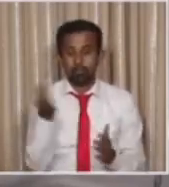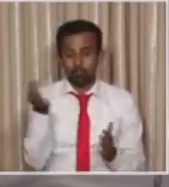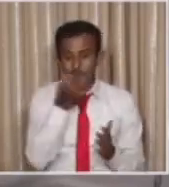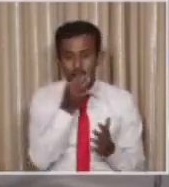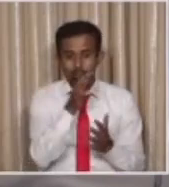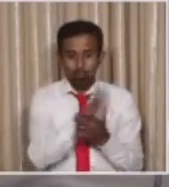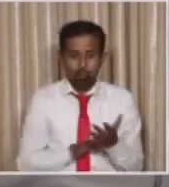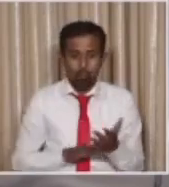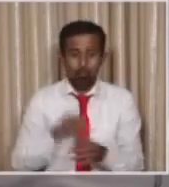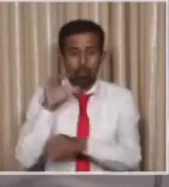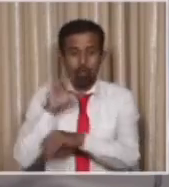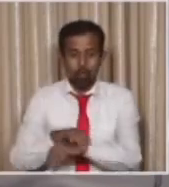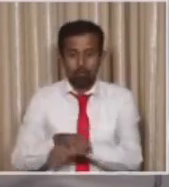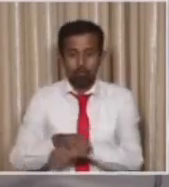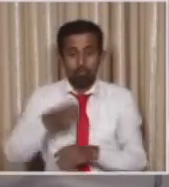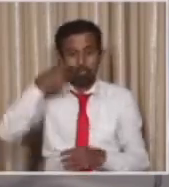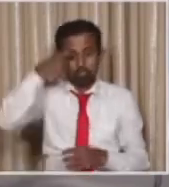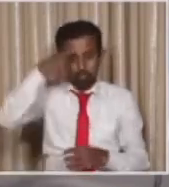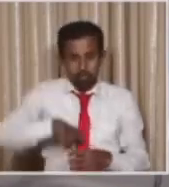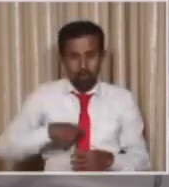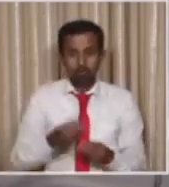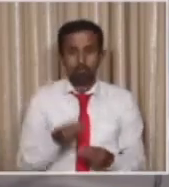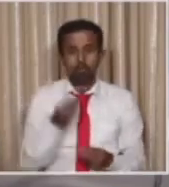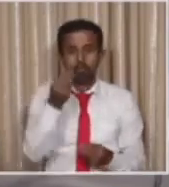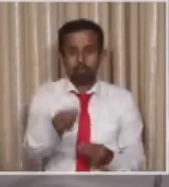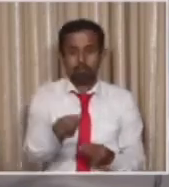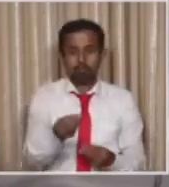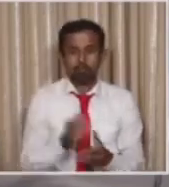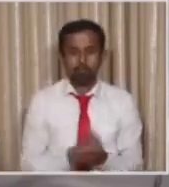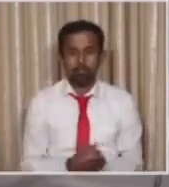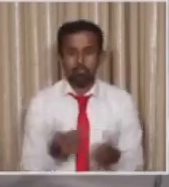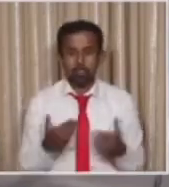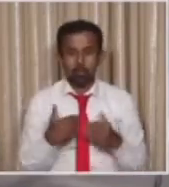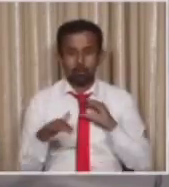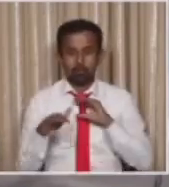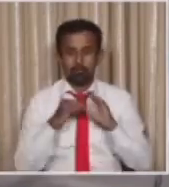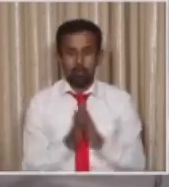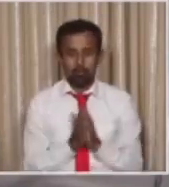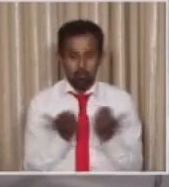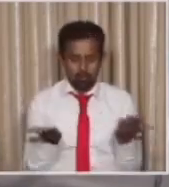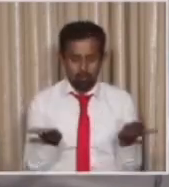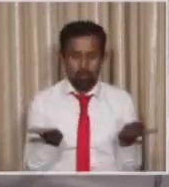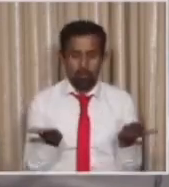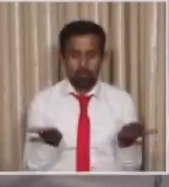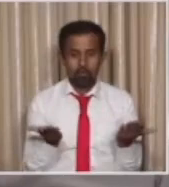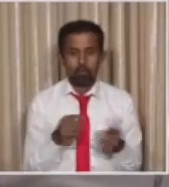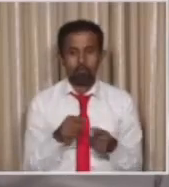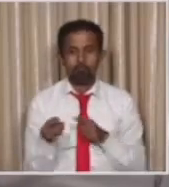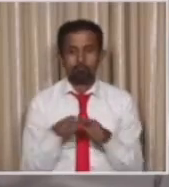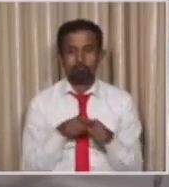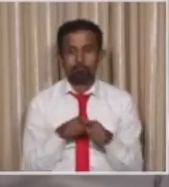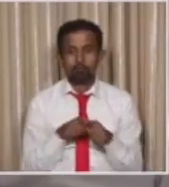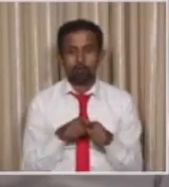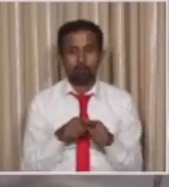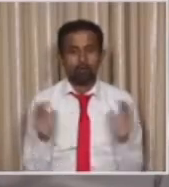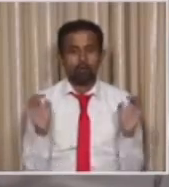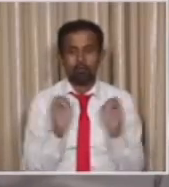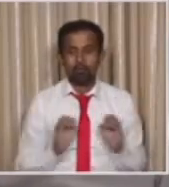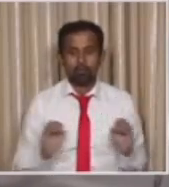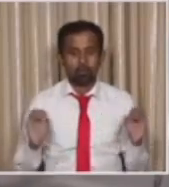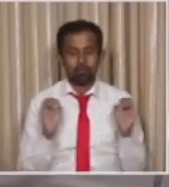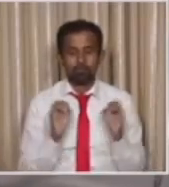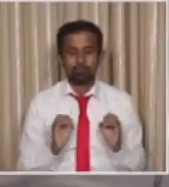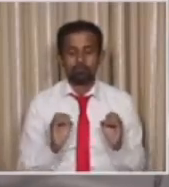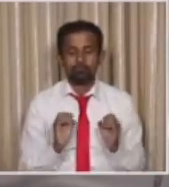चोदना उपकिरी सदा साक्षि द्रिपत्कुत मे अपट एवलती पोते एवनी करुण किसी वक् सटहन